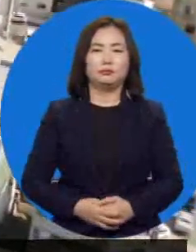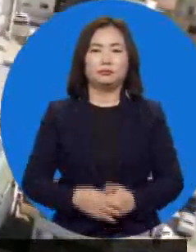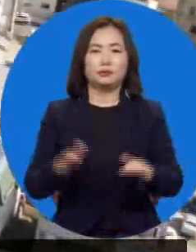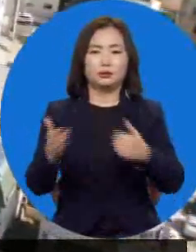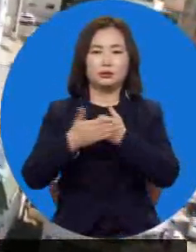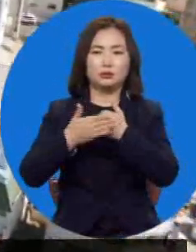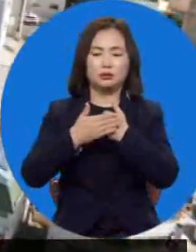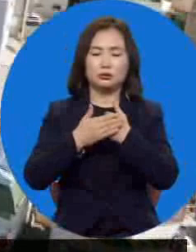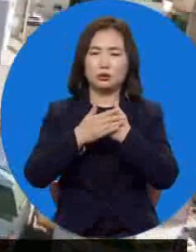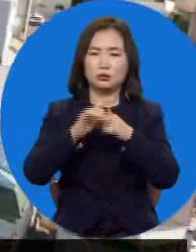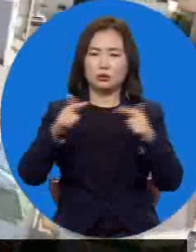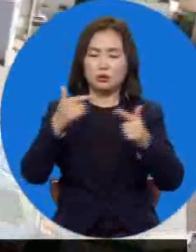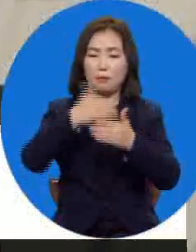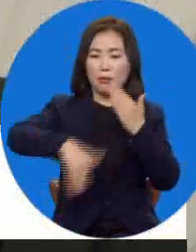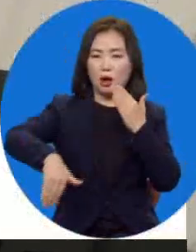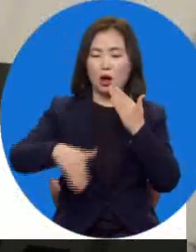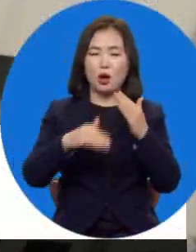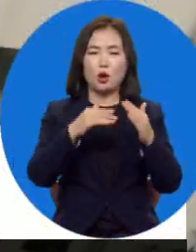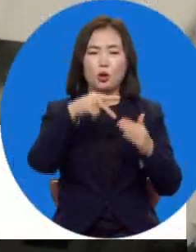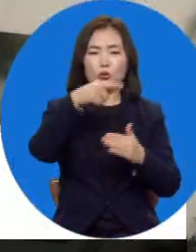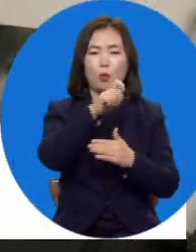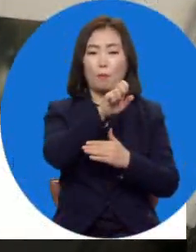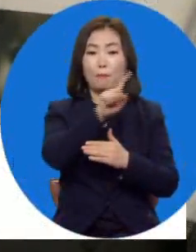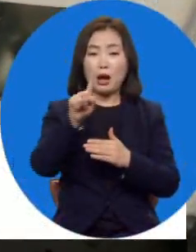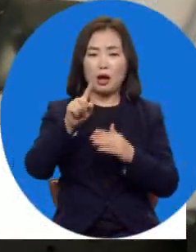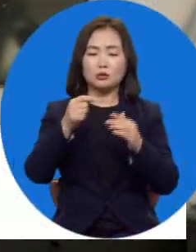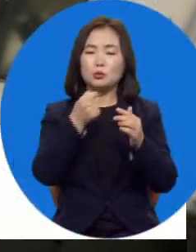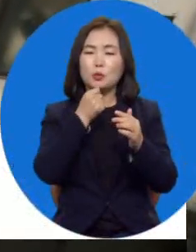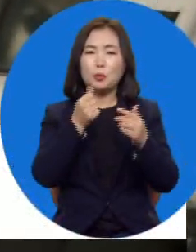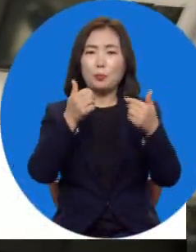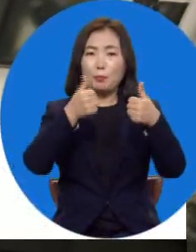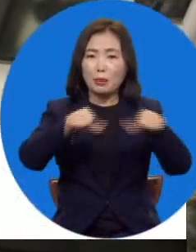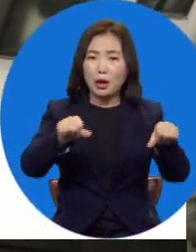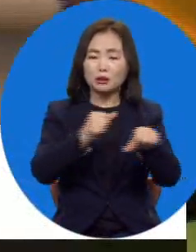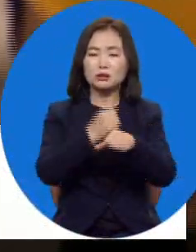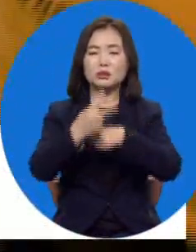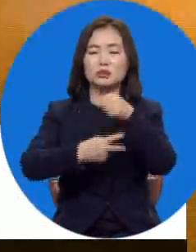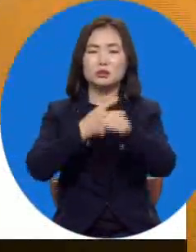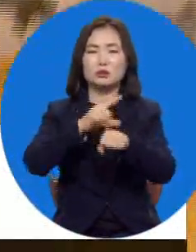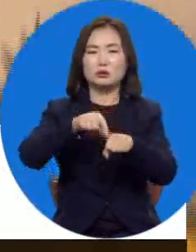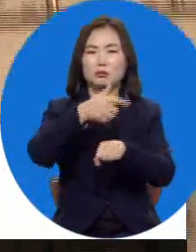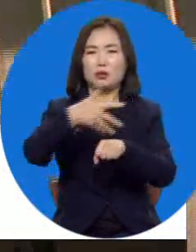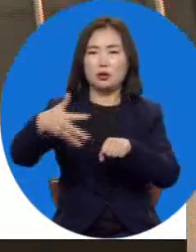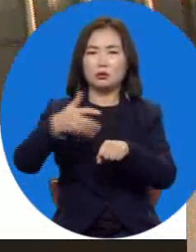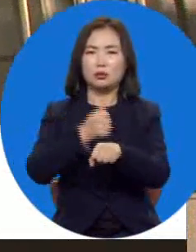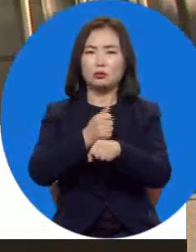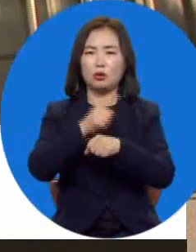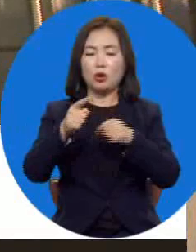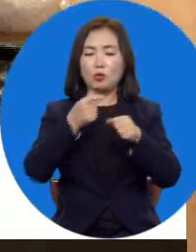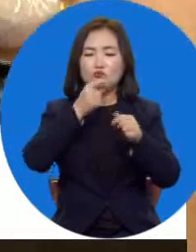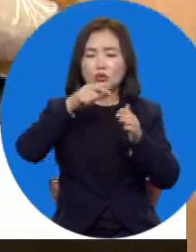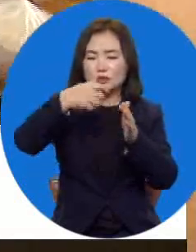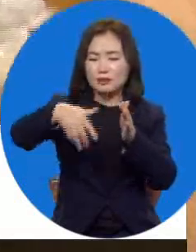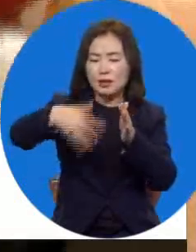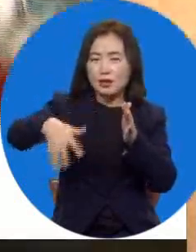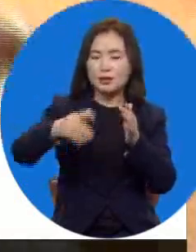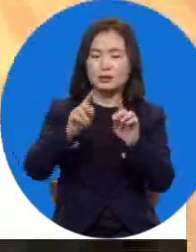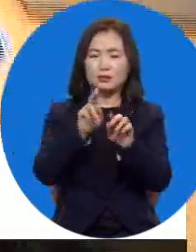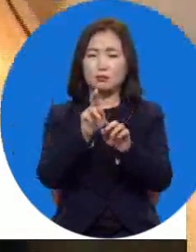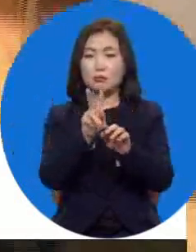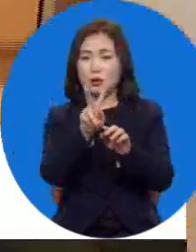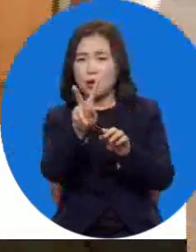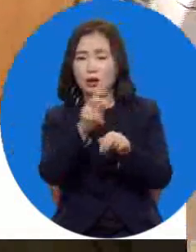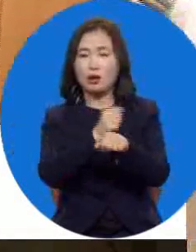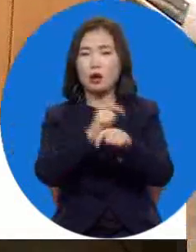지원해서 사실상 제외된 소파 판정 공동주택은 2년이 지나면서 속에서 물이 세거나 이음새가